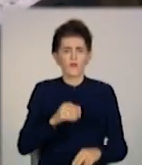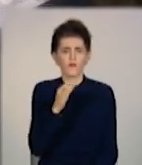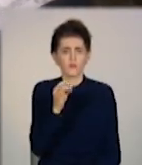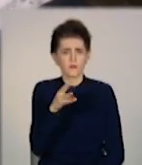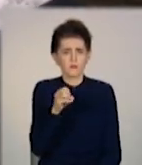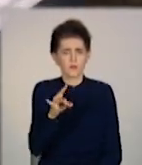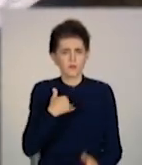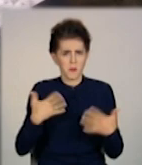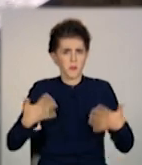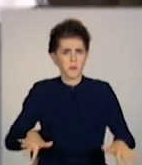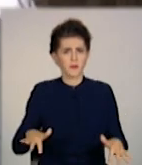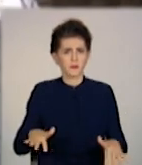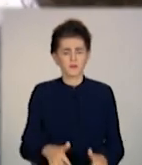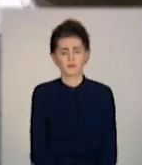фермерське?